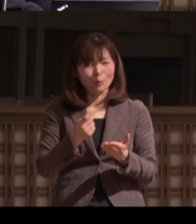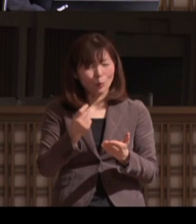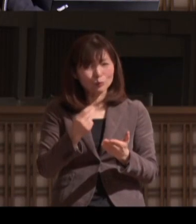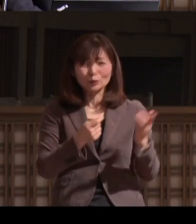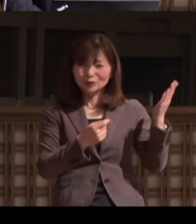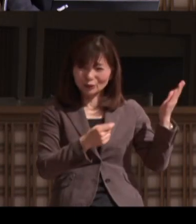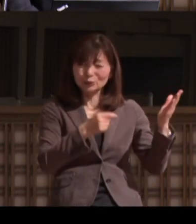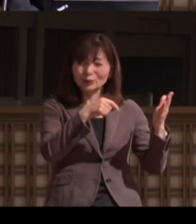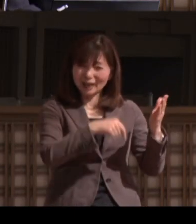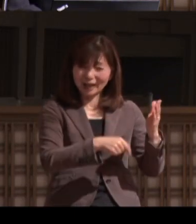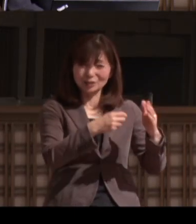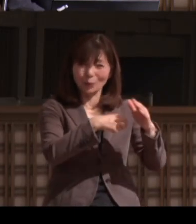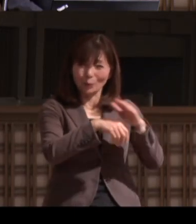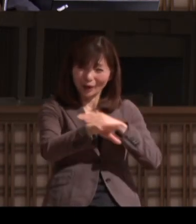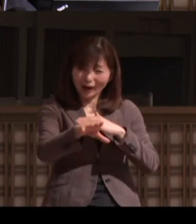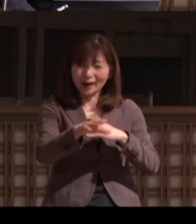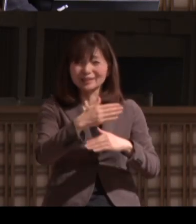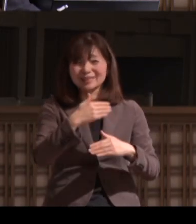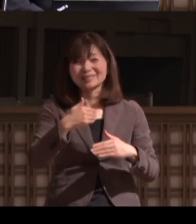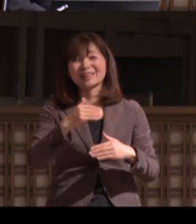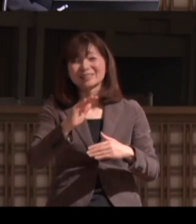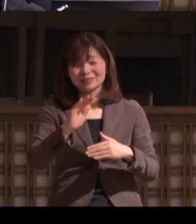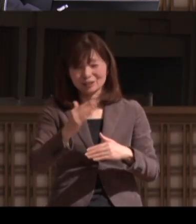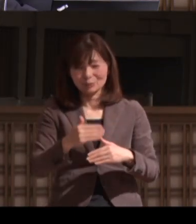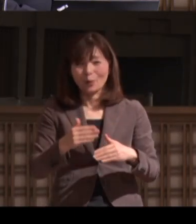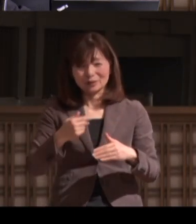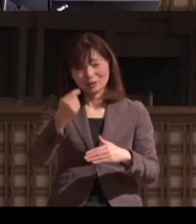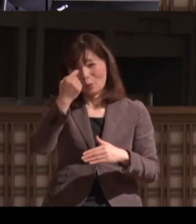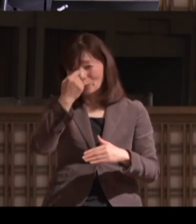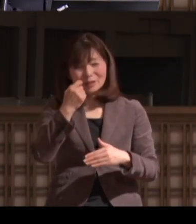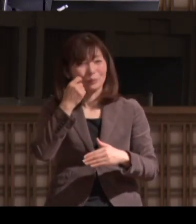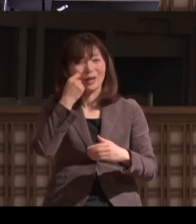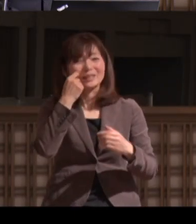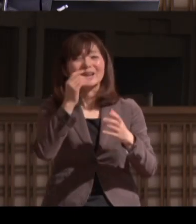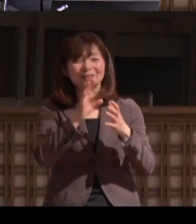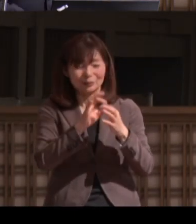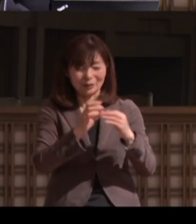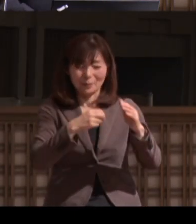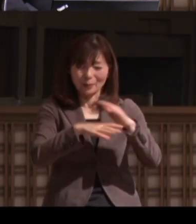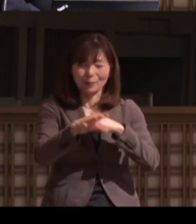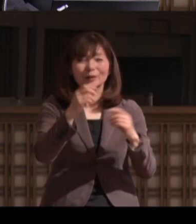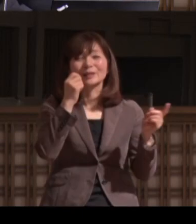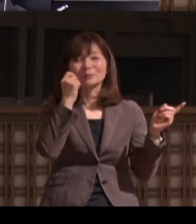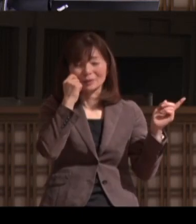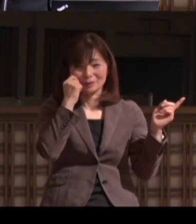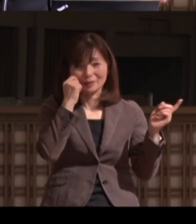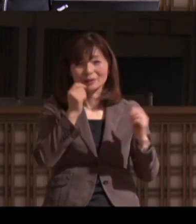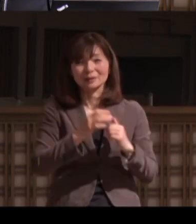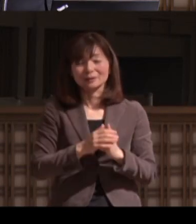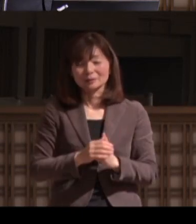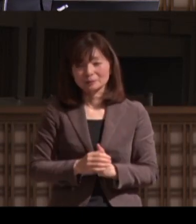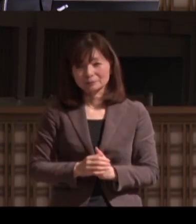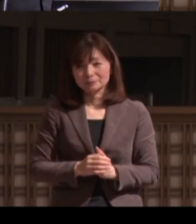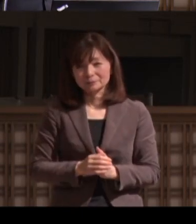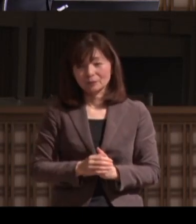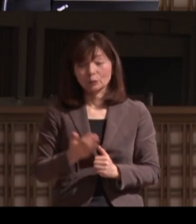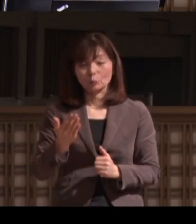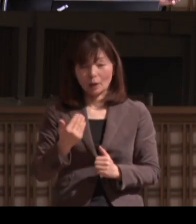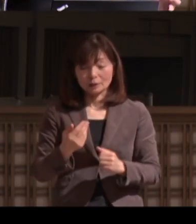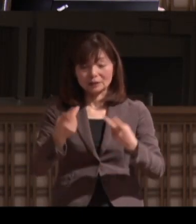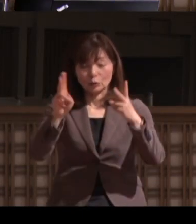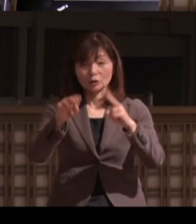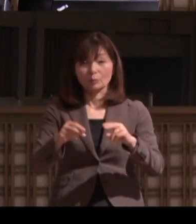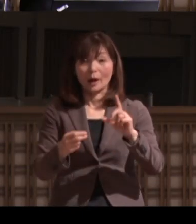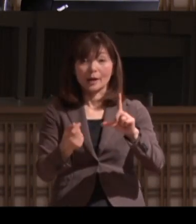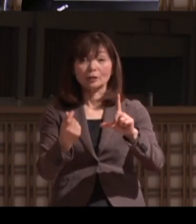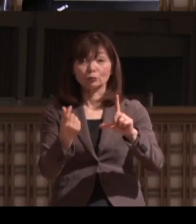たんですけど私にも教えてはいただけなかったのでえ仕込みませんでしたがまその前にこの広島エルモっていう名前